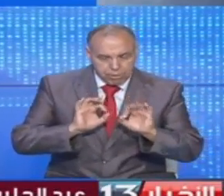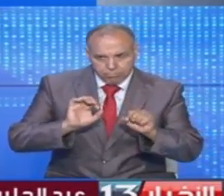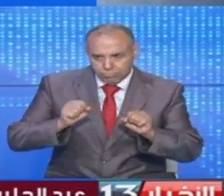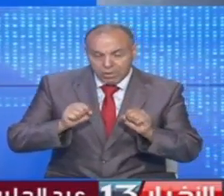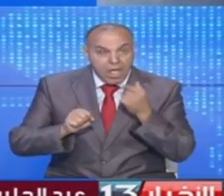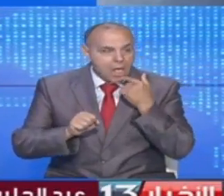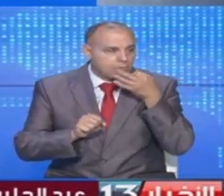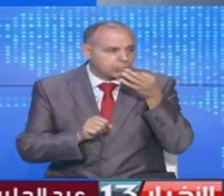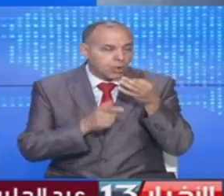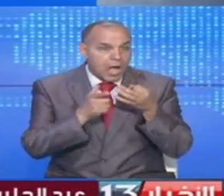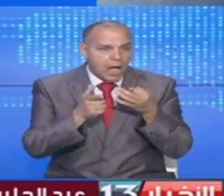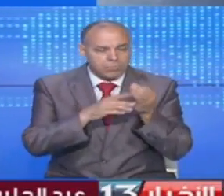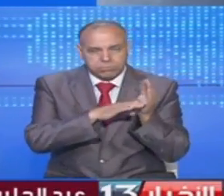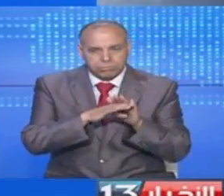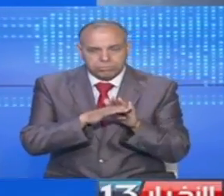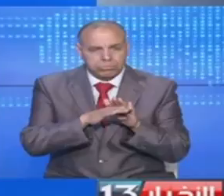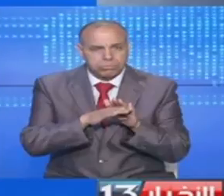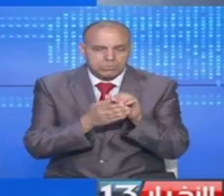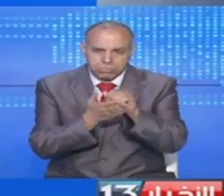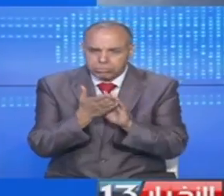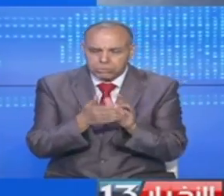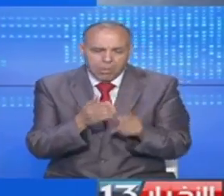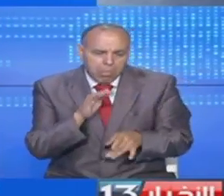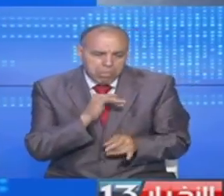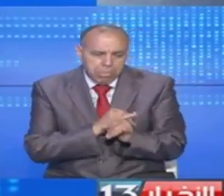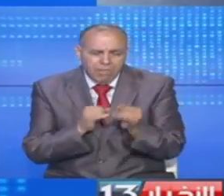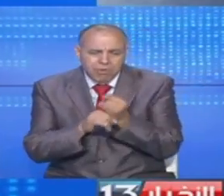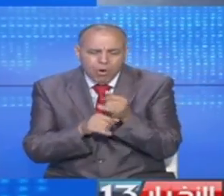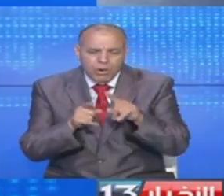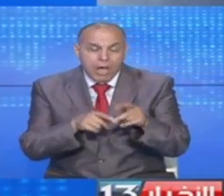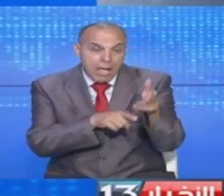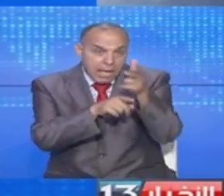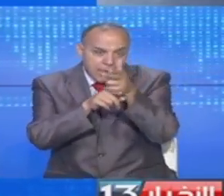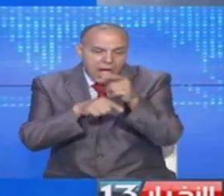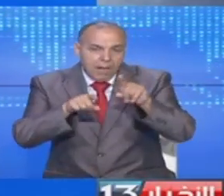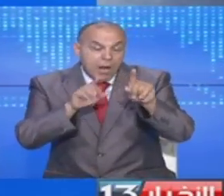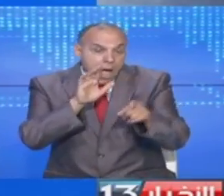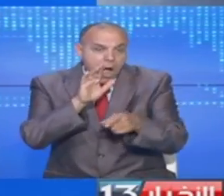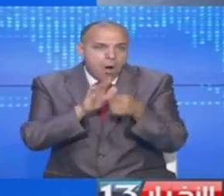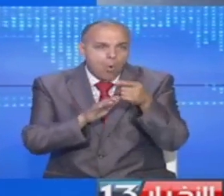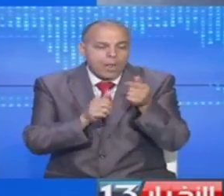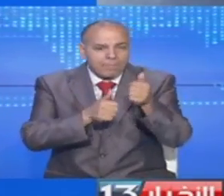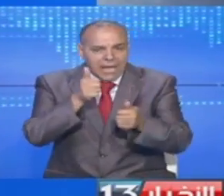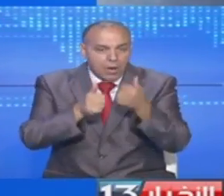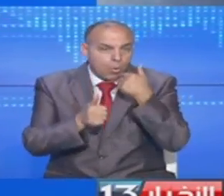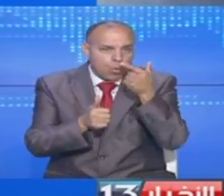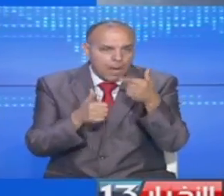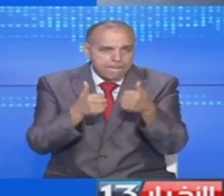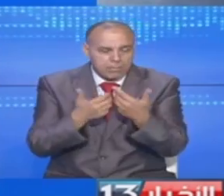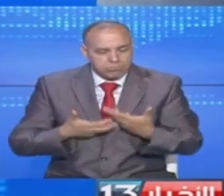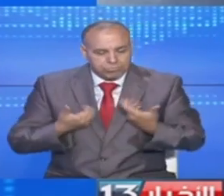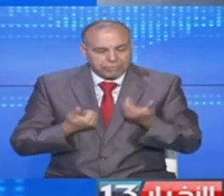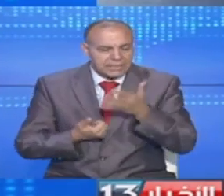مشددة، ذكروا أنها ستضمن تلافي تسجيل حالة غش. كاميرا الأخبار واكبت اليوم الأول من الامتحان